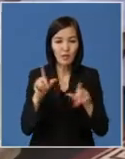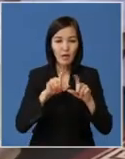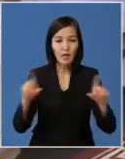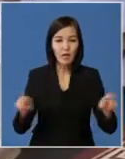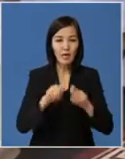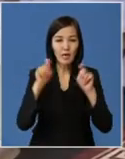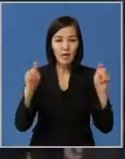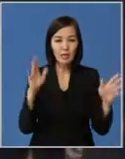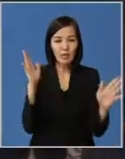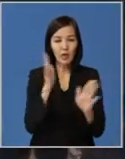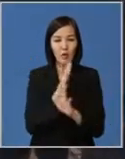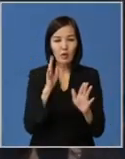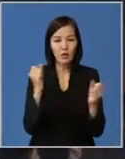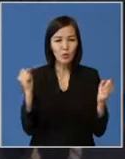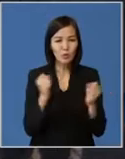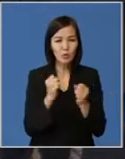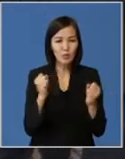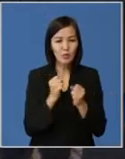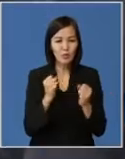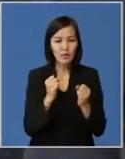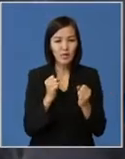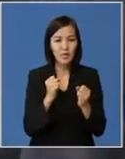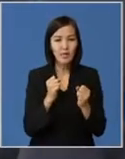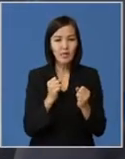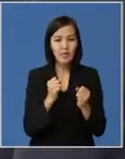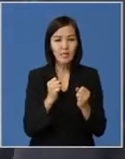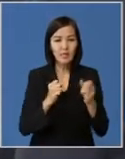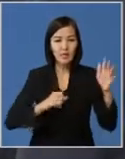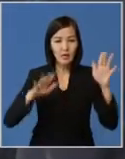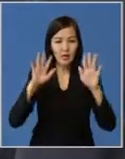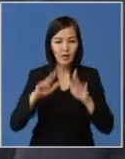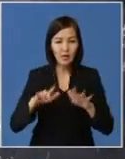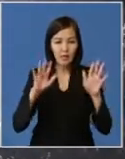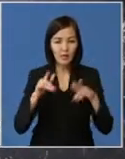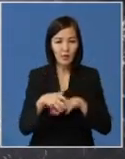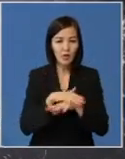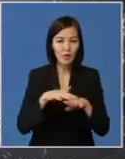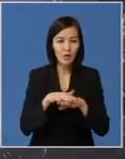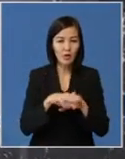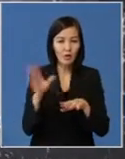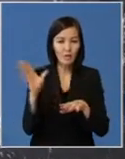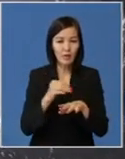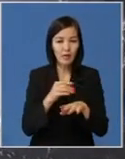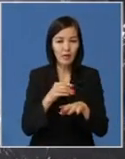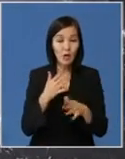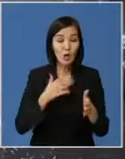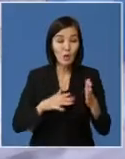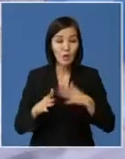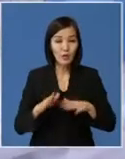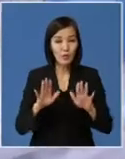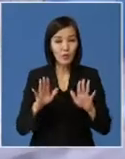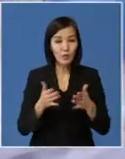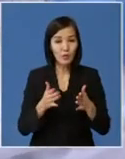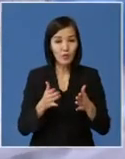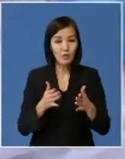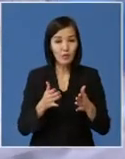қатал аймақта қарашаның аязы беттерін қарып, дала ақбұрқақтанып тұрғанмен тұрғындардың жүздері жылы. Егер күтпеген жерден